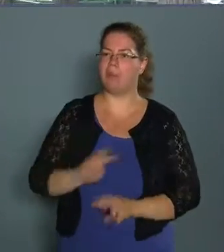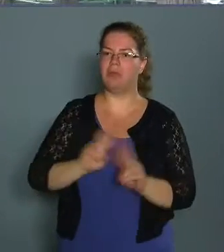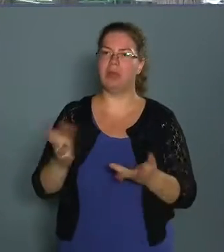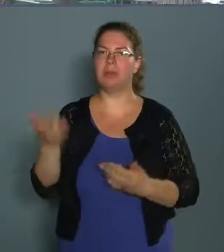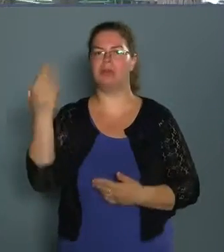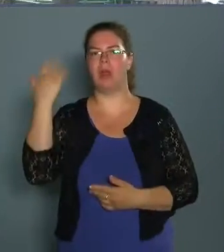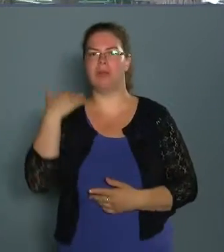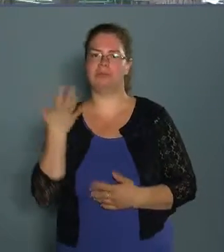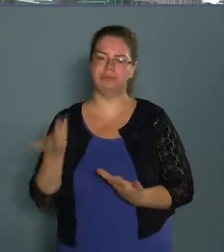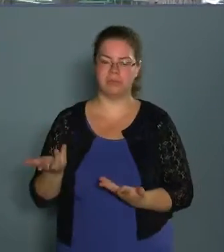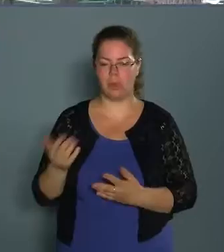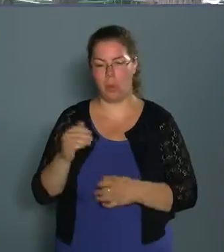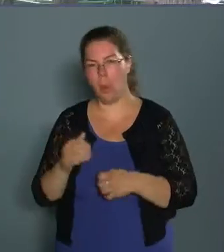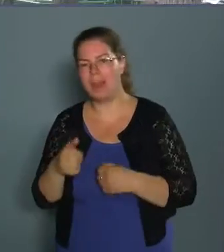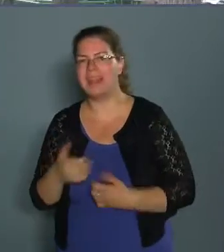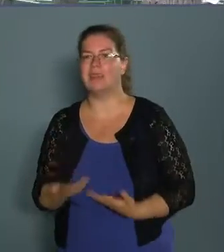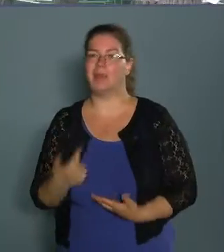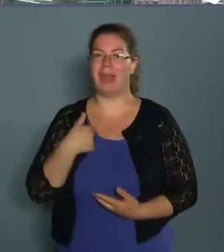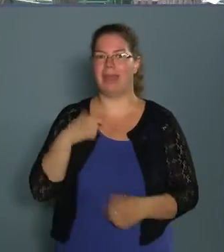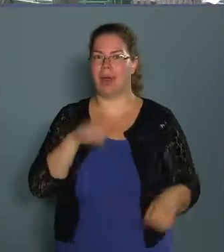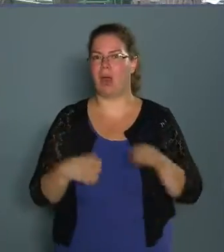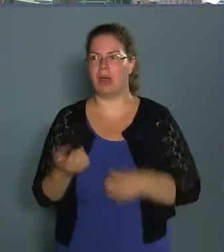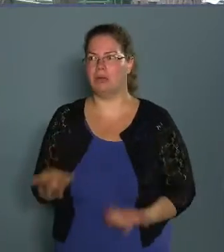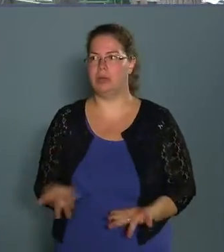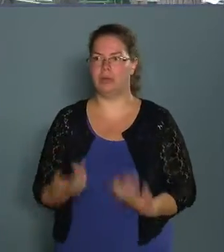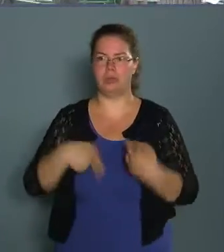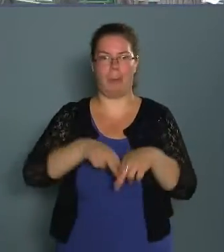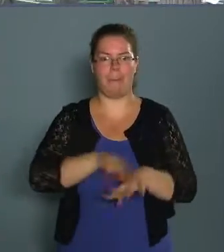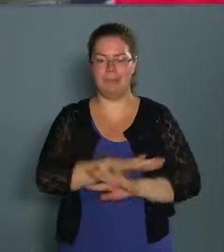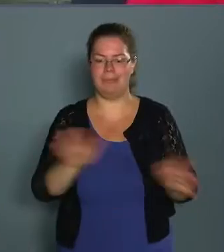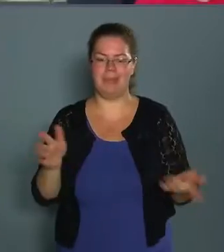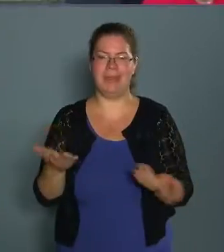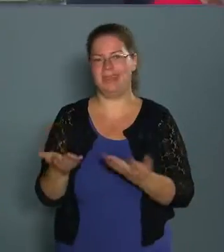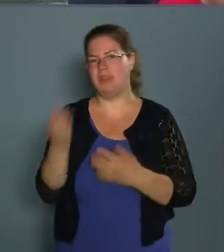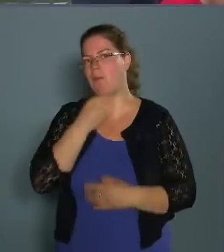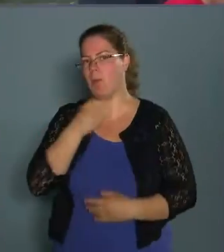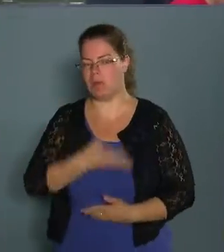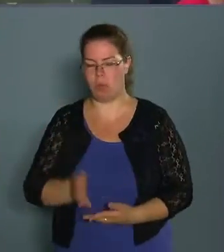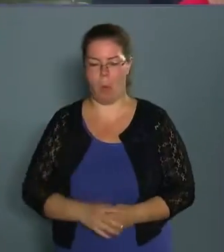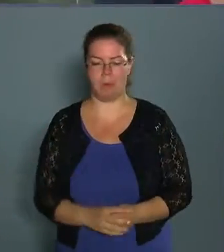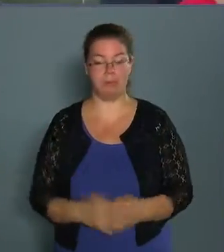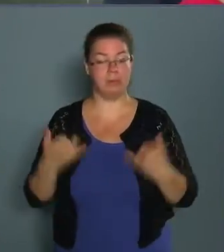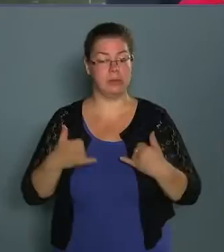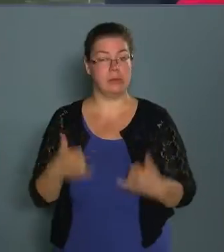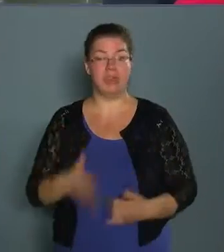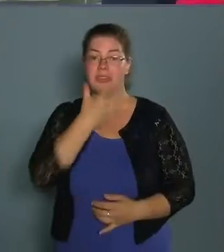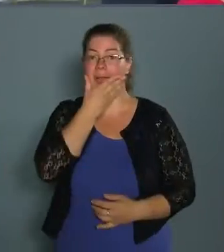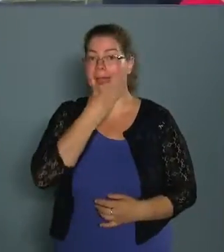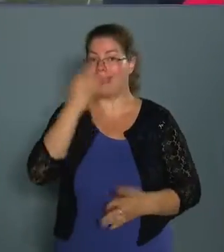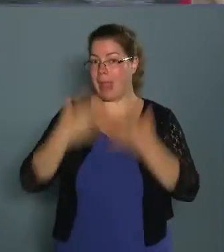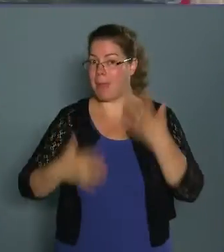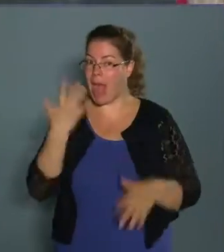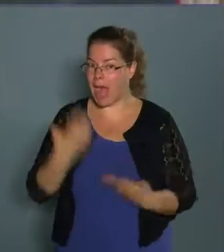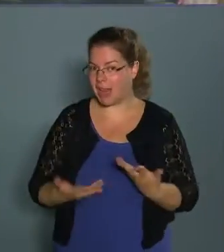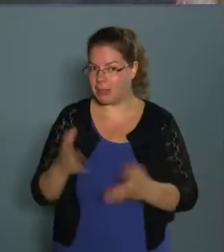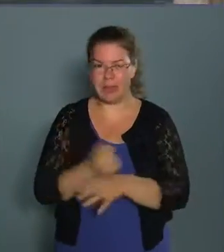aki valamikor kenuzott, meg én jó magam, aki valamikor kajakoztam. A többi mind úgymond amatőr. Idén is szereztetek egy nagyon szép